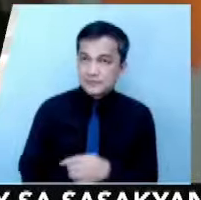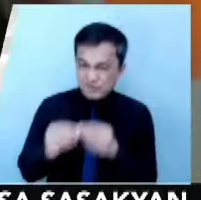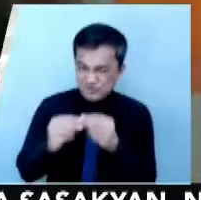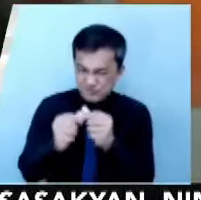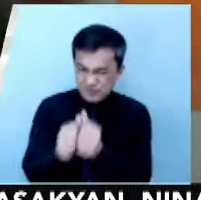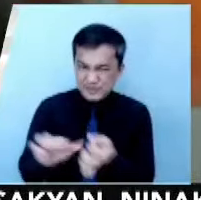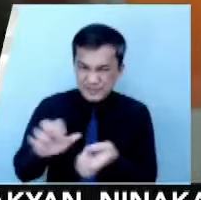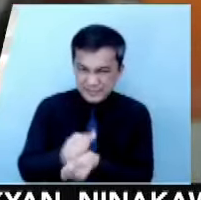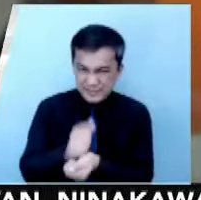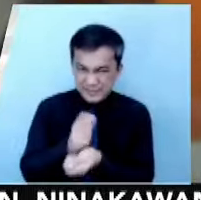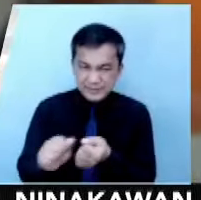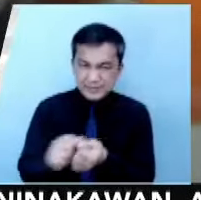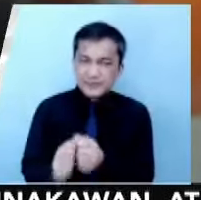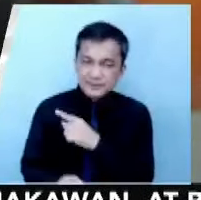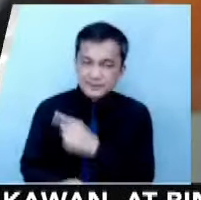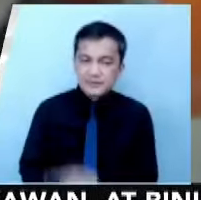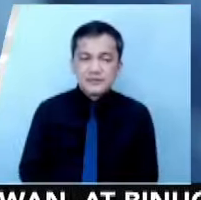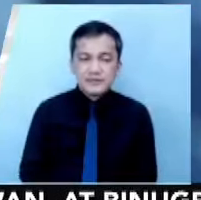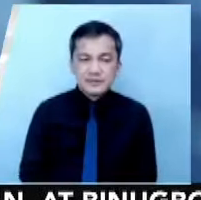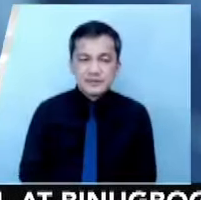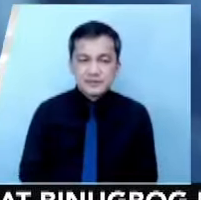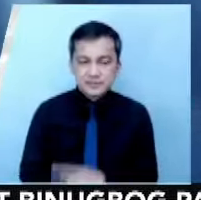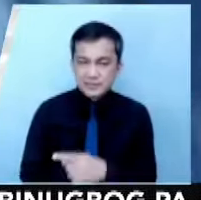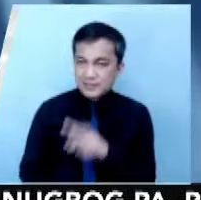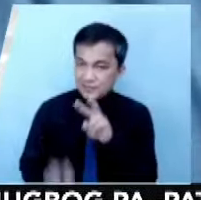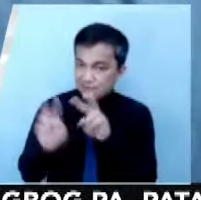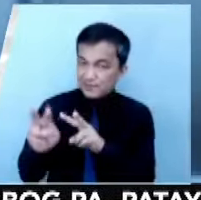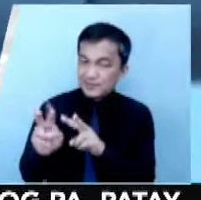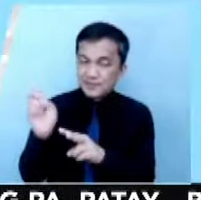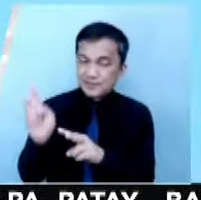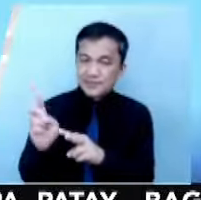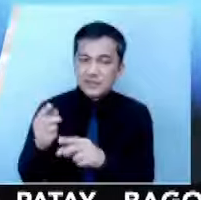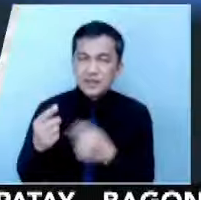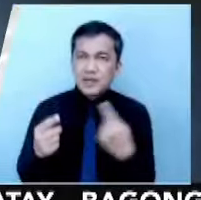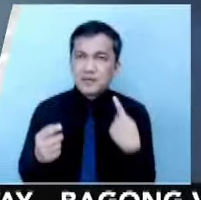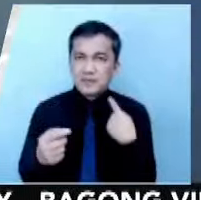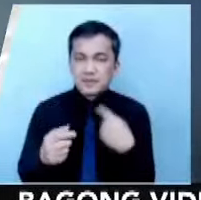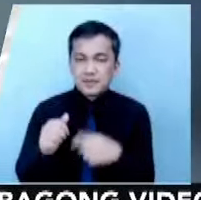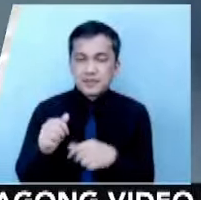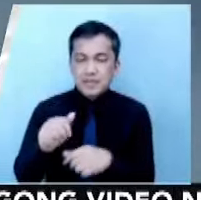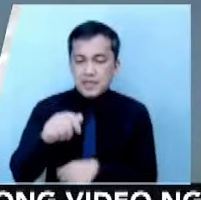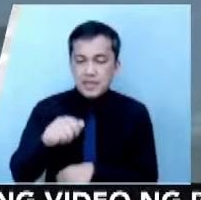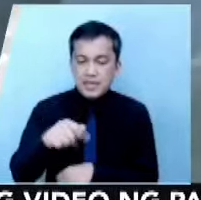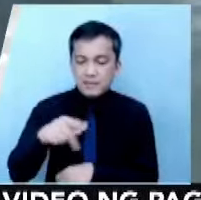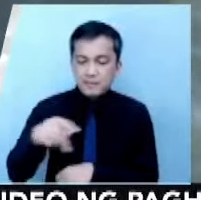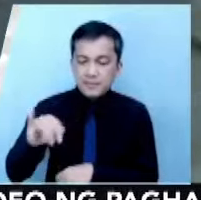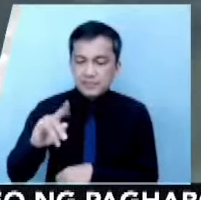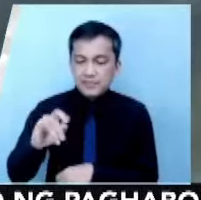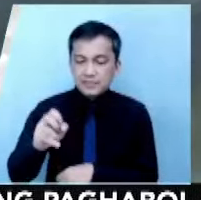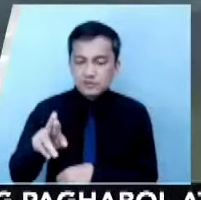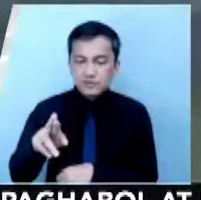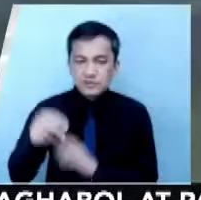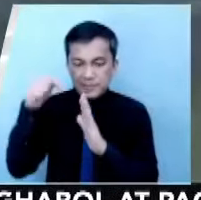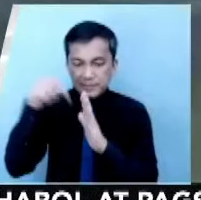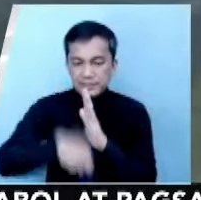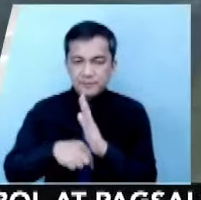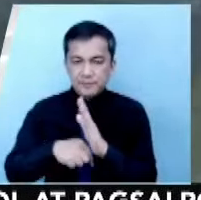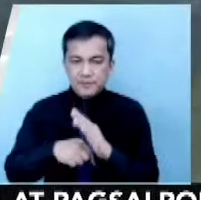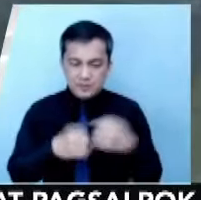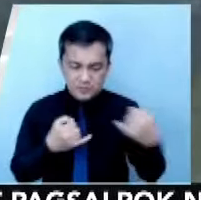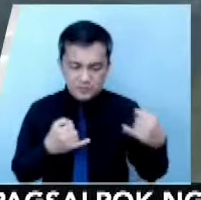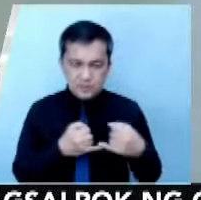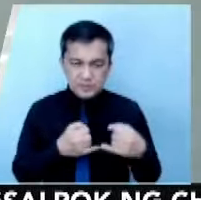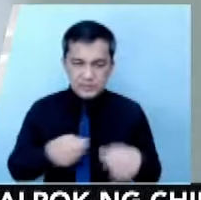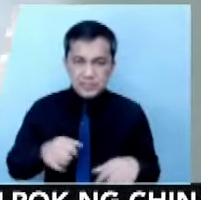Ayan na po. Ang kanyang itsura. Mayroon din itong applicator para sa mas malalalim na sugat tulad ng stab at